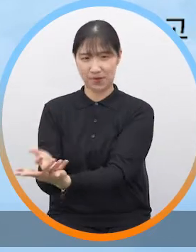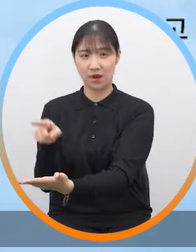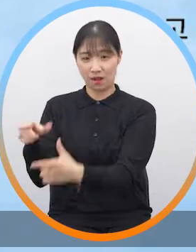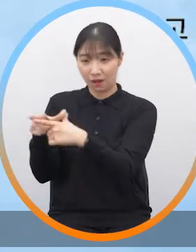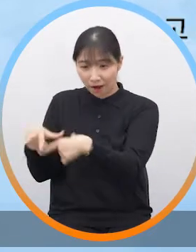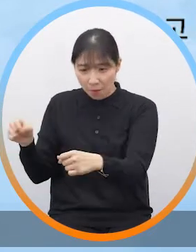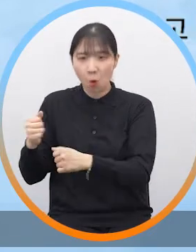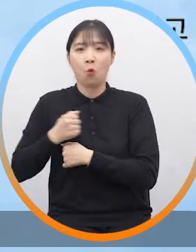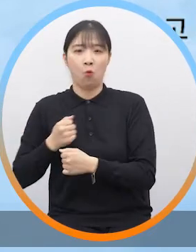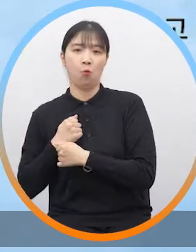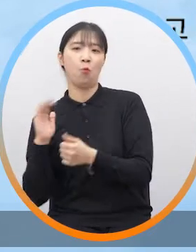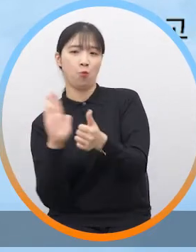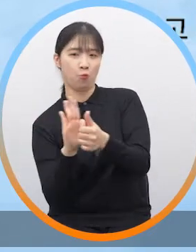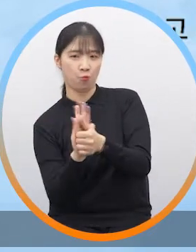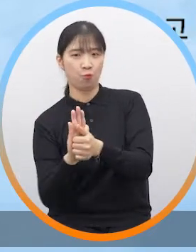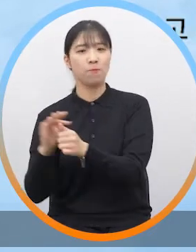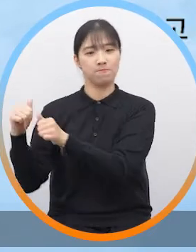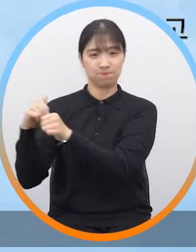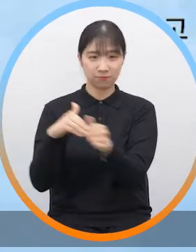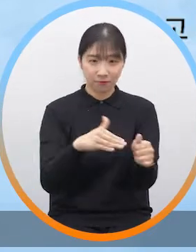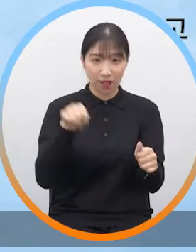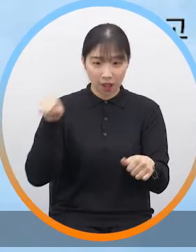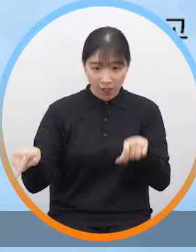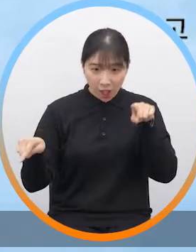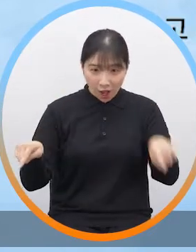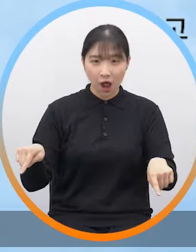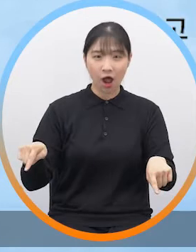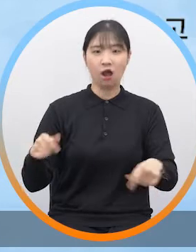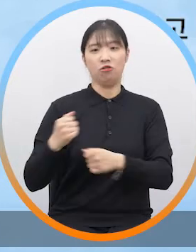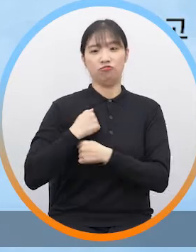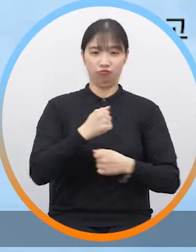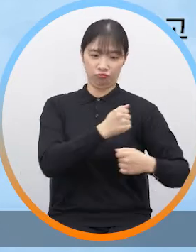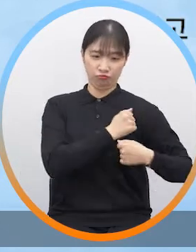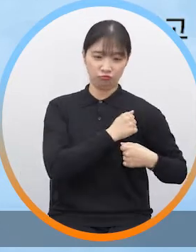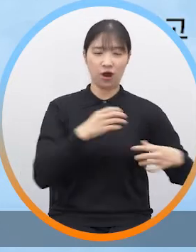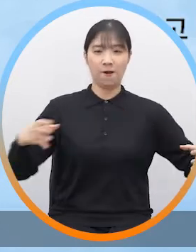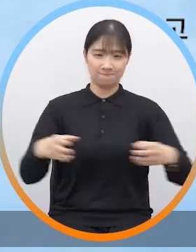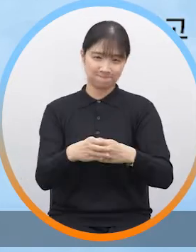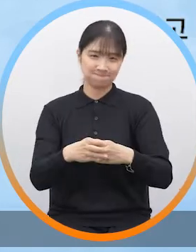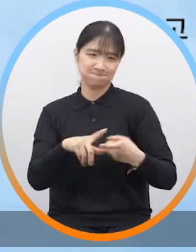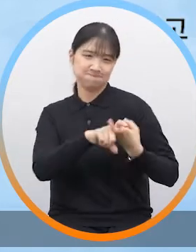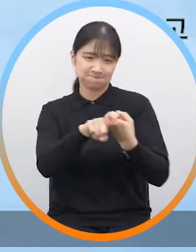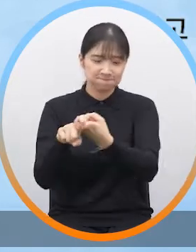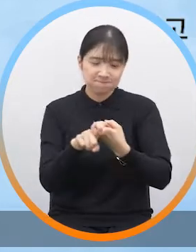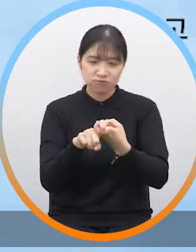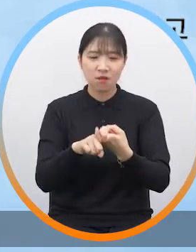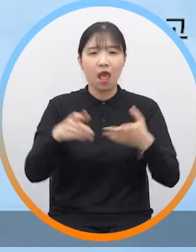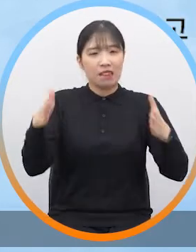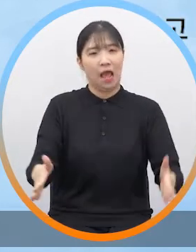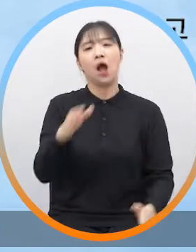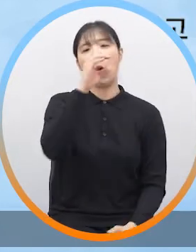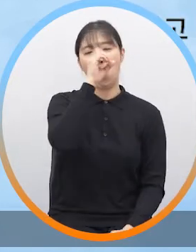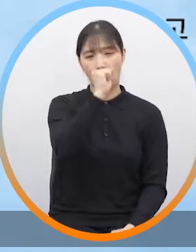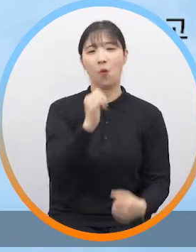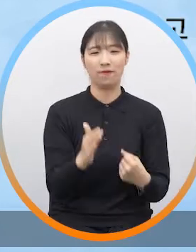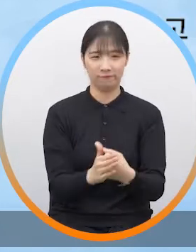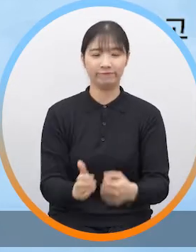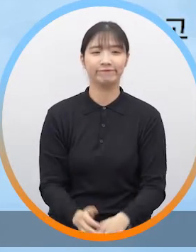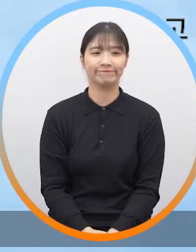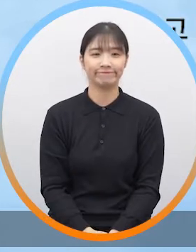외국에서도 병력을 지원하는 등 백제와 외양국의 군사동맹이 성립하고 우호관계로 나아가는 시기이기